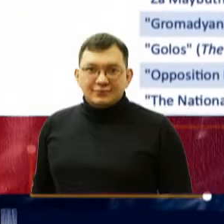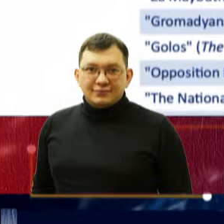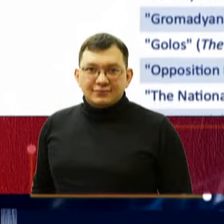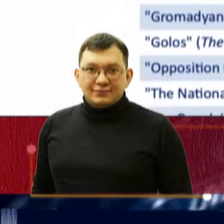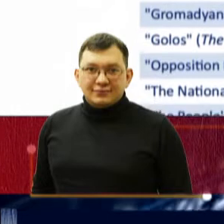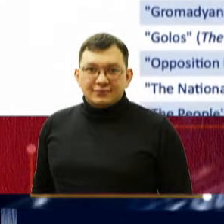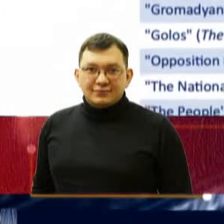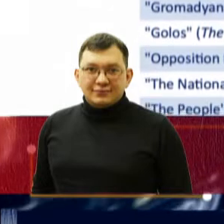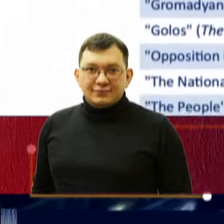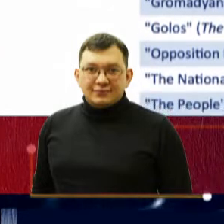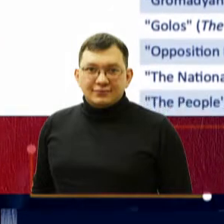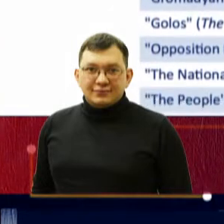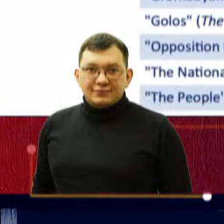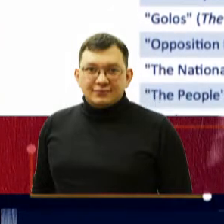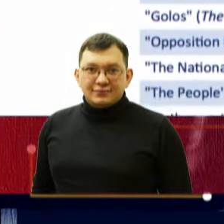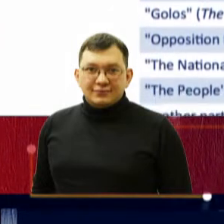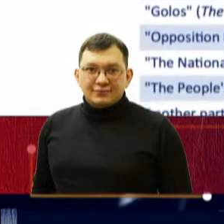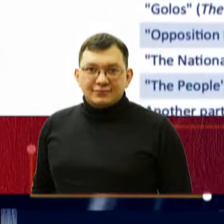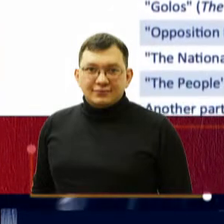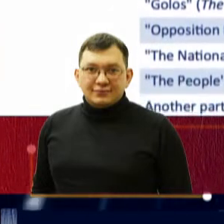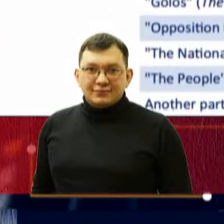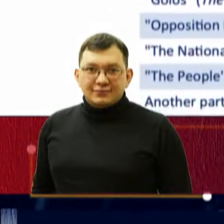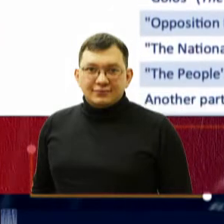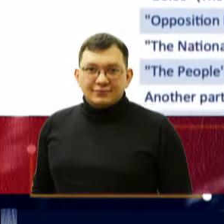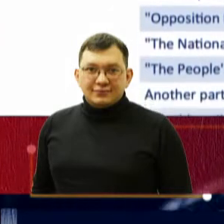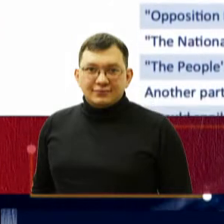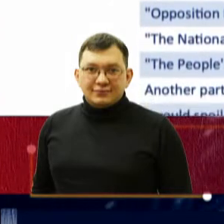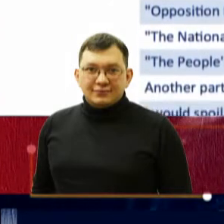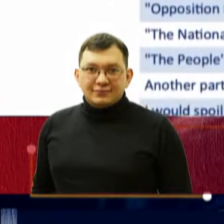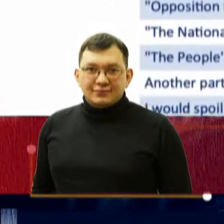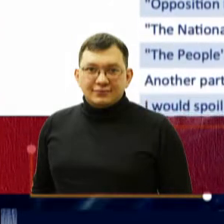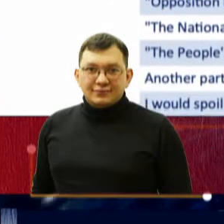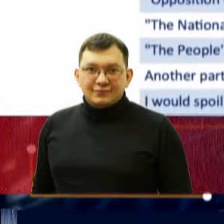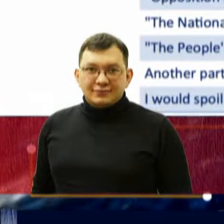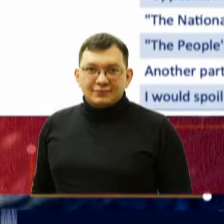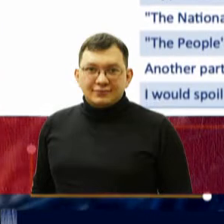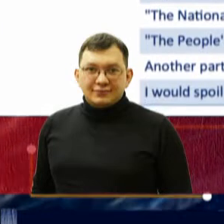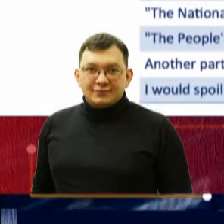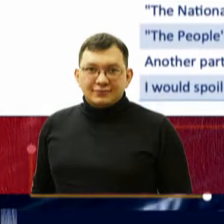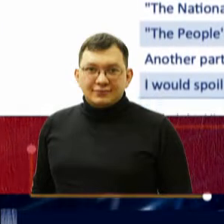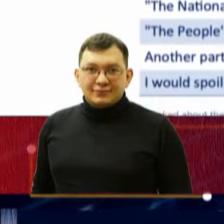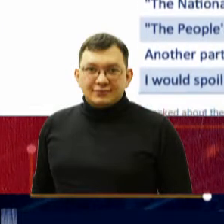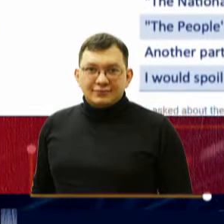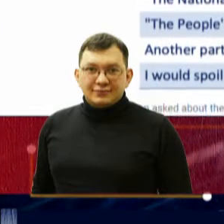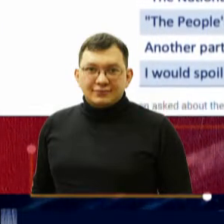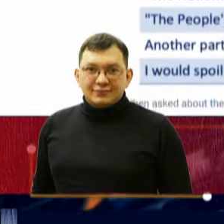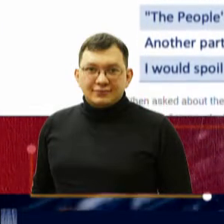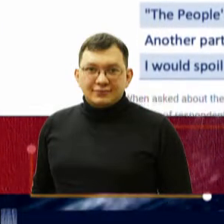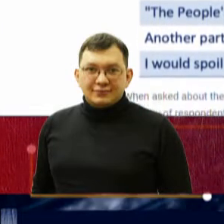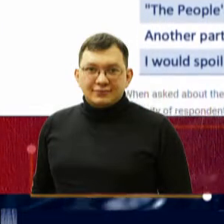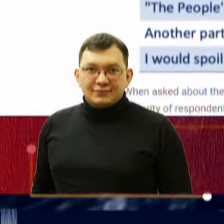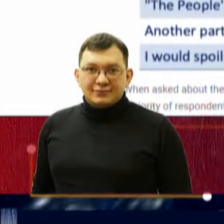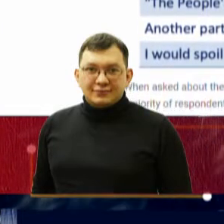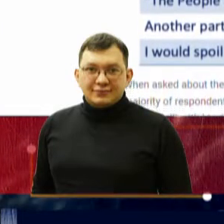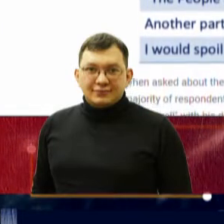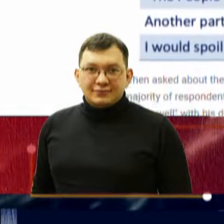за тих людей, за ті партії, яких вони знають, яким вони довіряють, яким вони визначились. Однак так